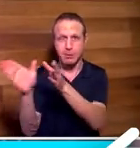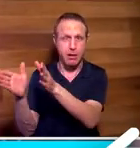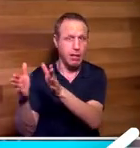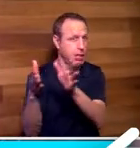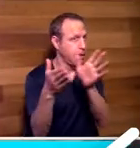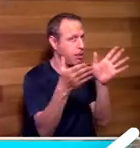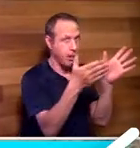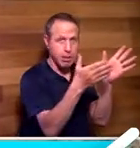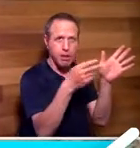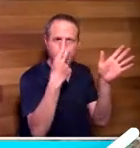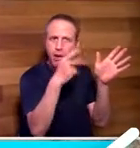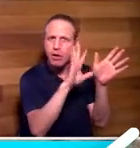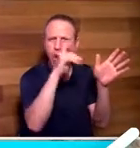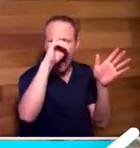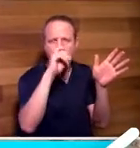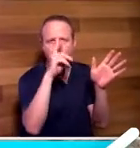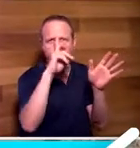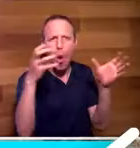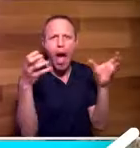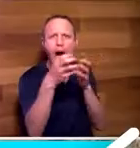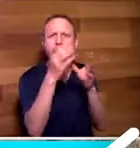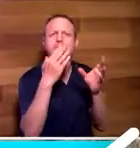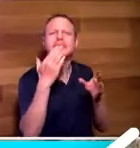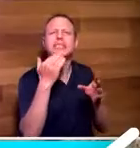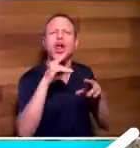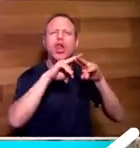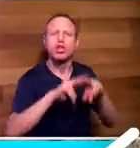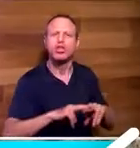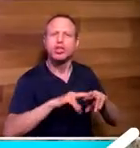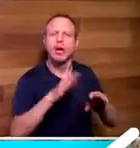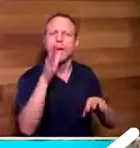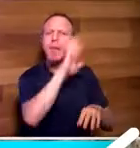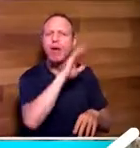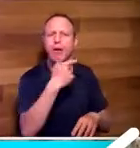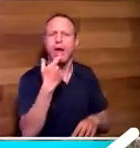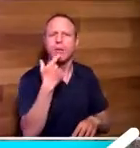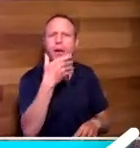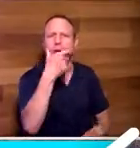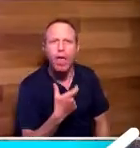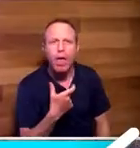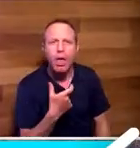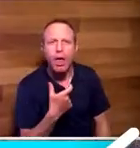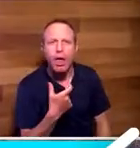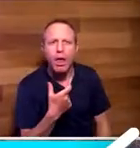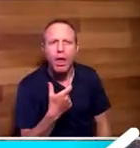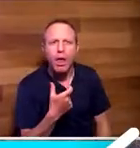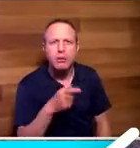כל הלכלוך שעם ישראל השאיר מאחוריו, הלסת שלי נפלה. זה מטורף.